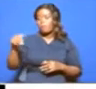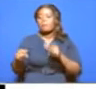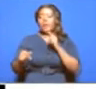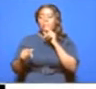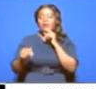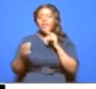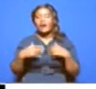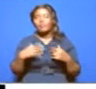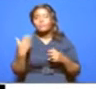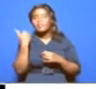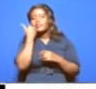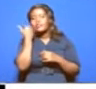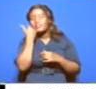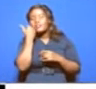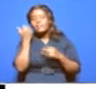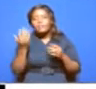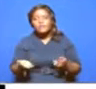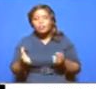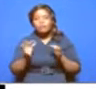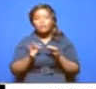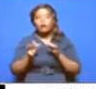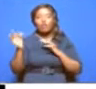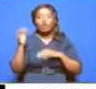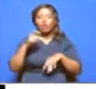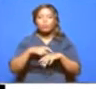for some time,